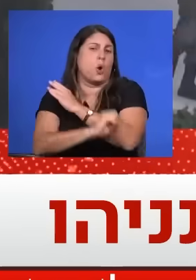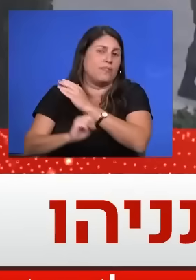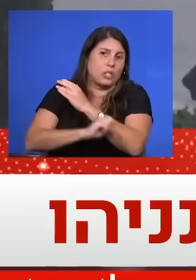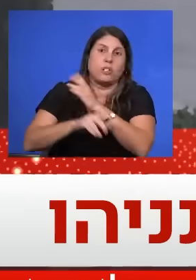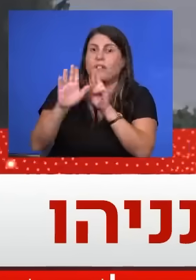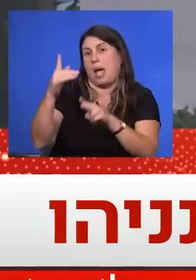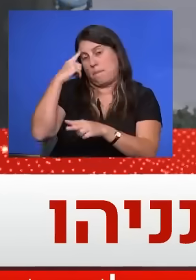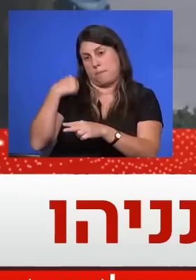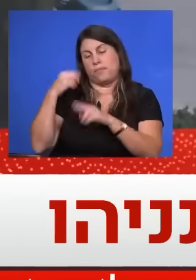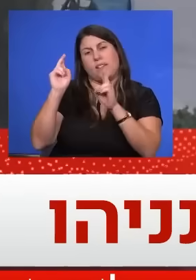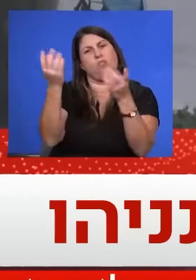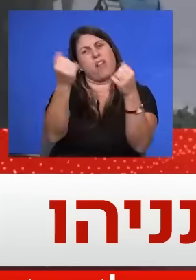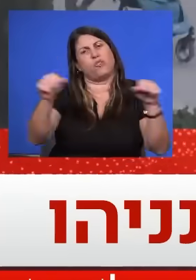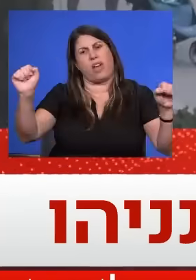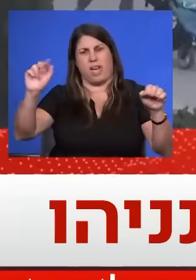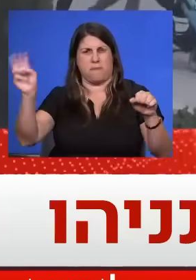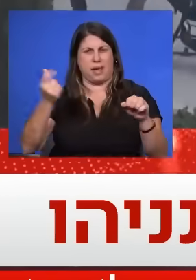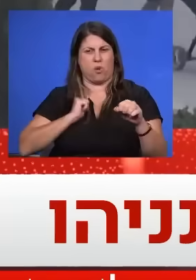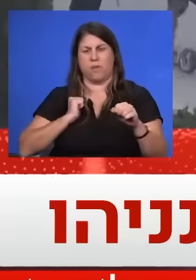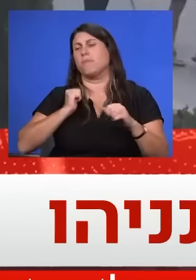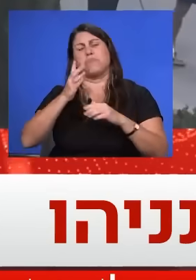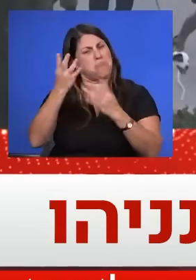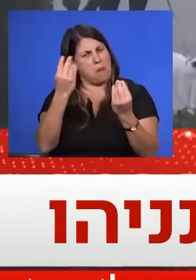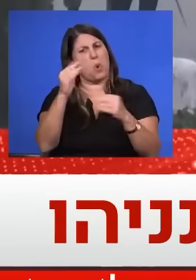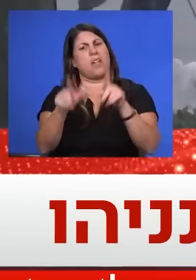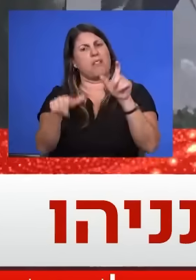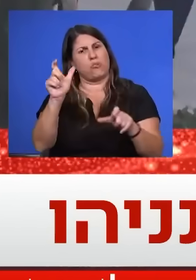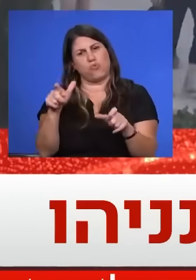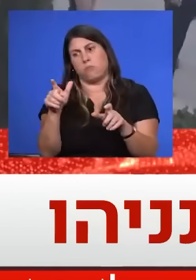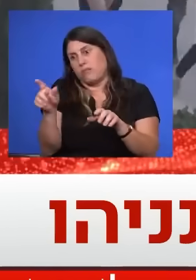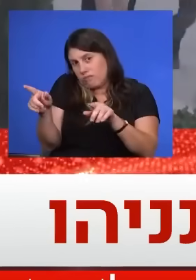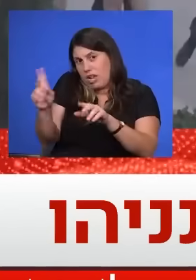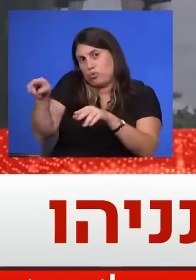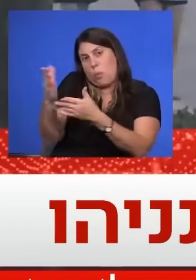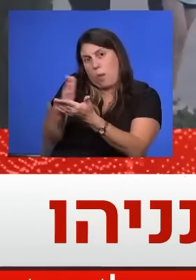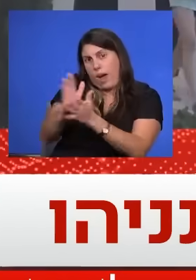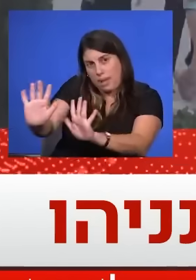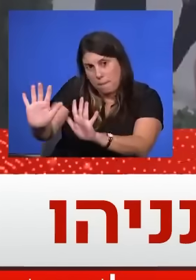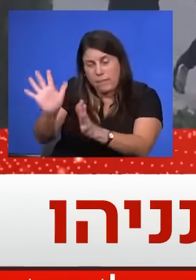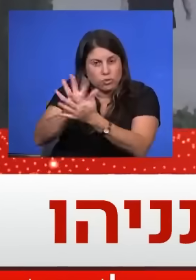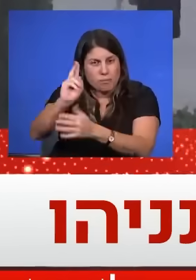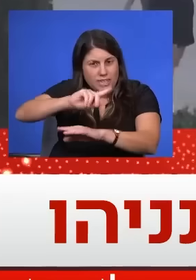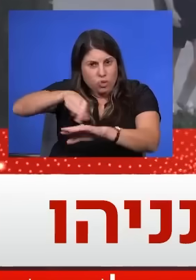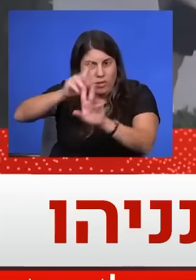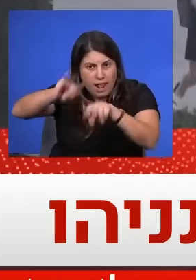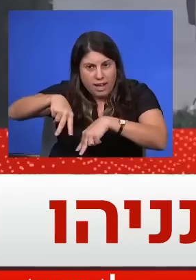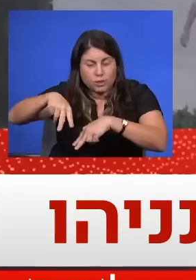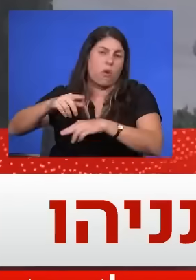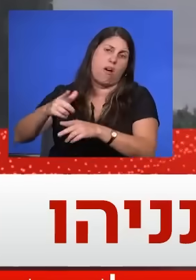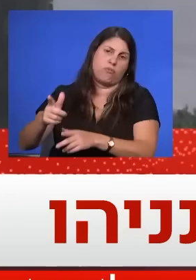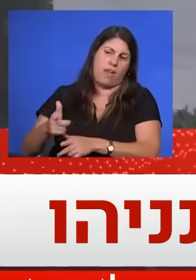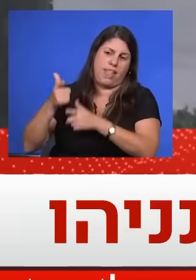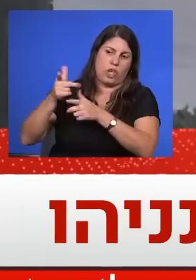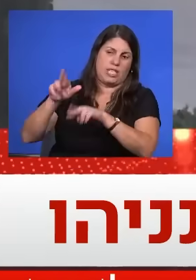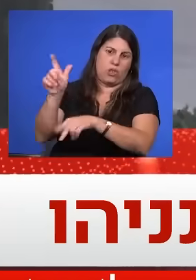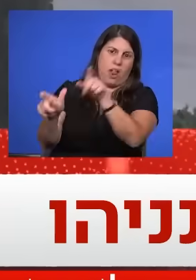חלק מאוד גדול מהכוחות כרגע, ולהחזיק אותם בכוננות של תוך 12 שעות לחזור, כאשר הנשק נמצא אצל האנשים ביד.